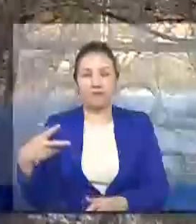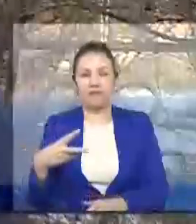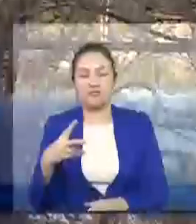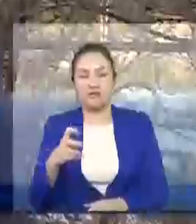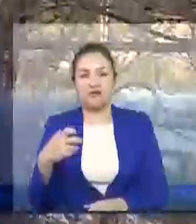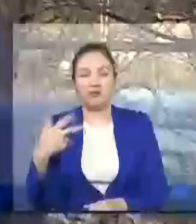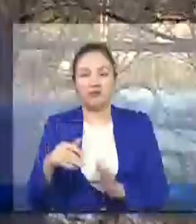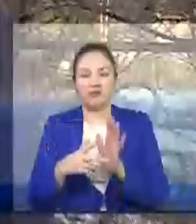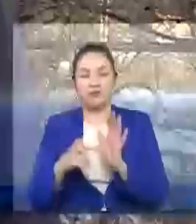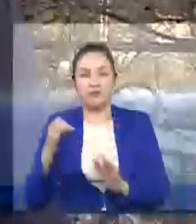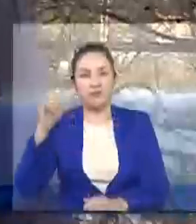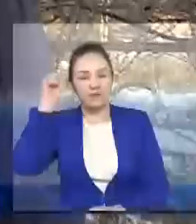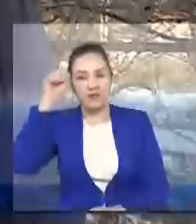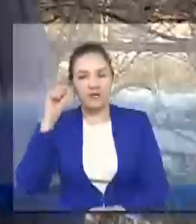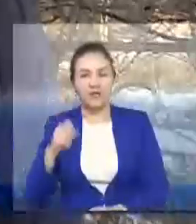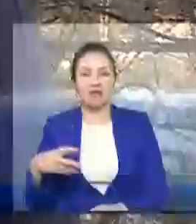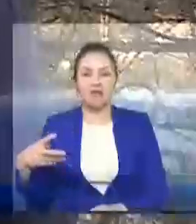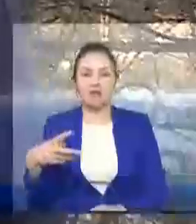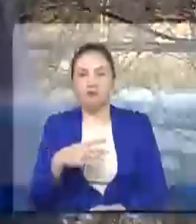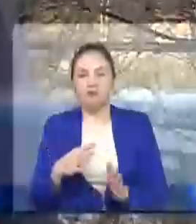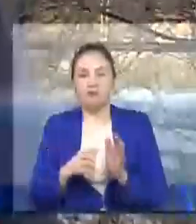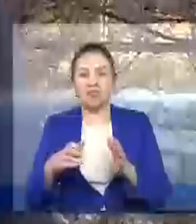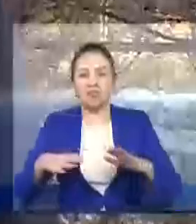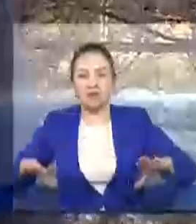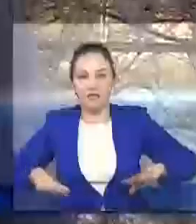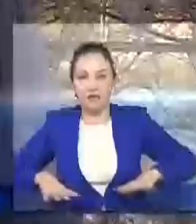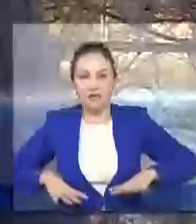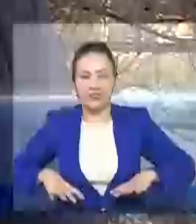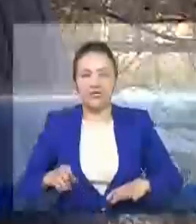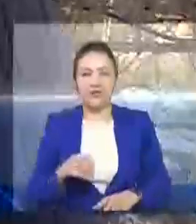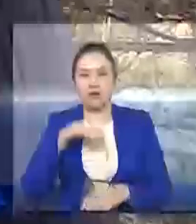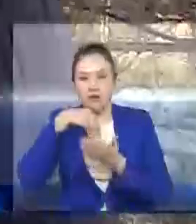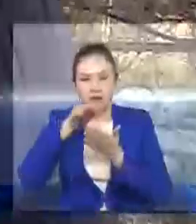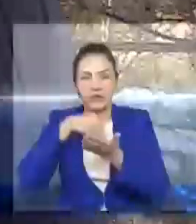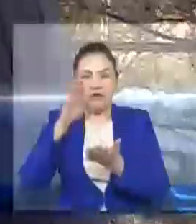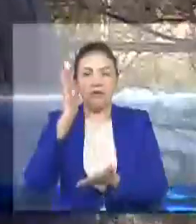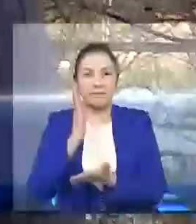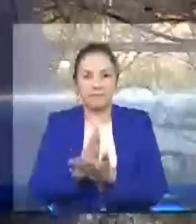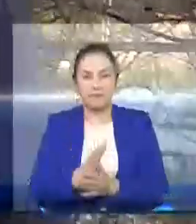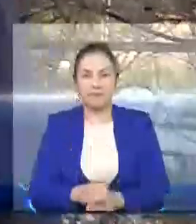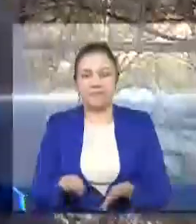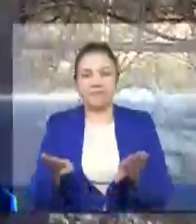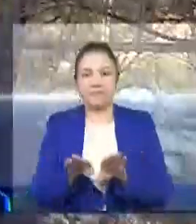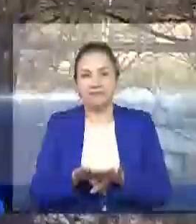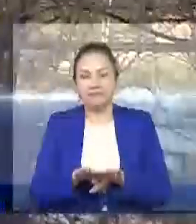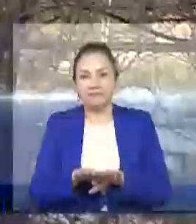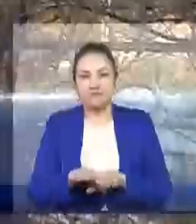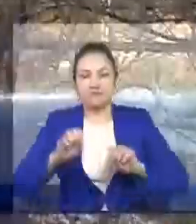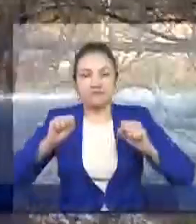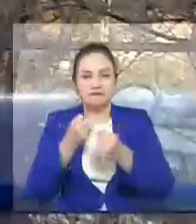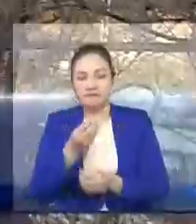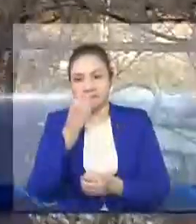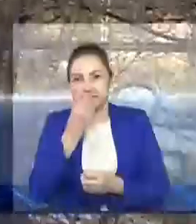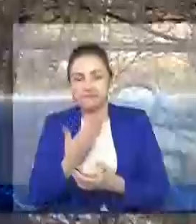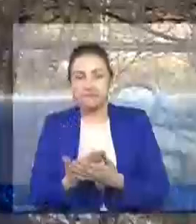28400 бас қой, 4700 бас жылқы, 4000 бас шошқа. Сонымен қатар қысқы мал азығы